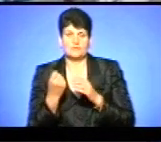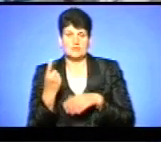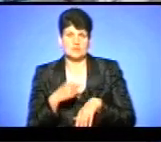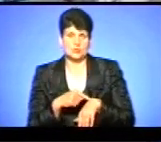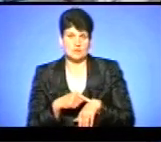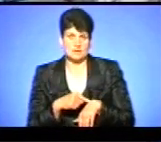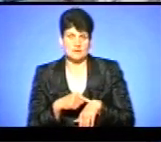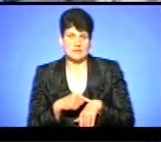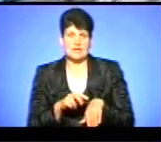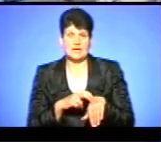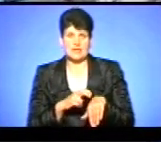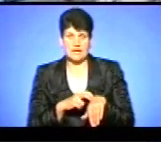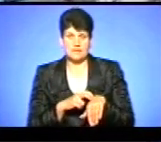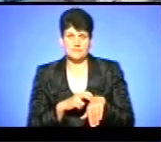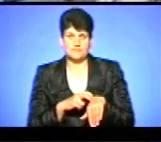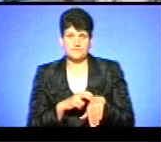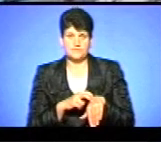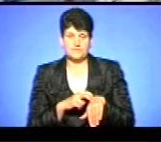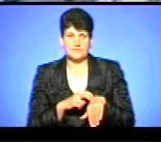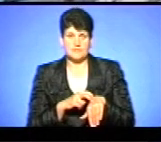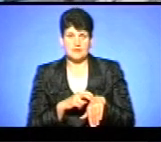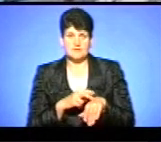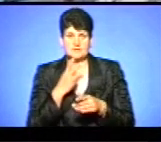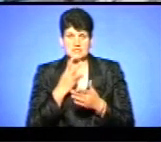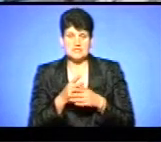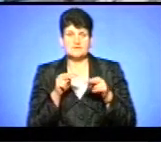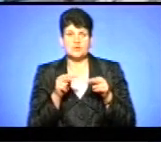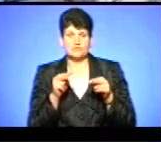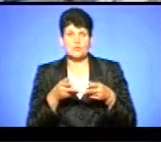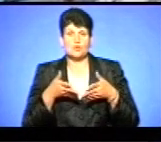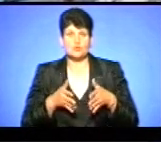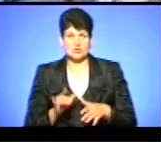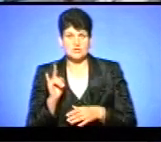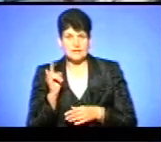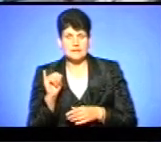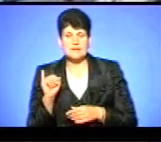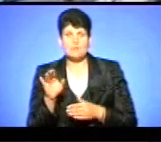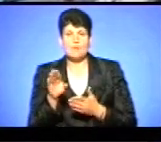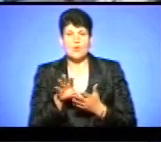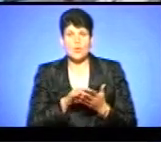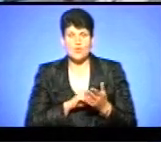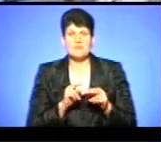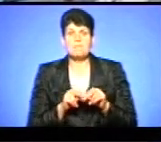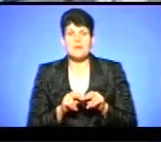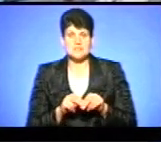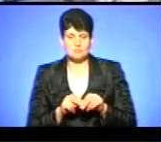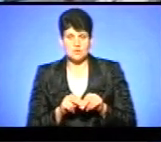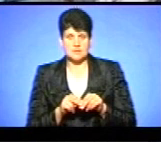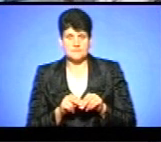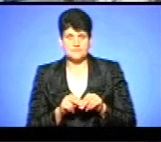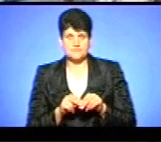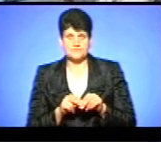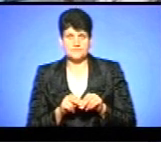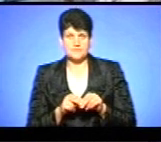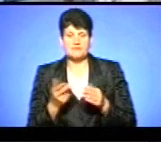години, лікарі визначали по свідоцтву про народження дитини і по копії паспорта,